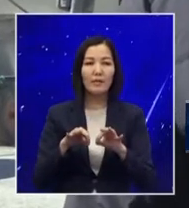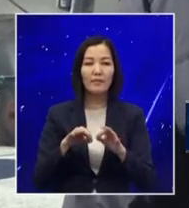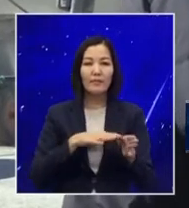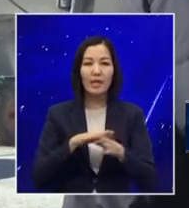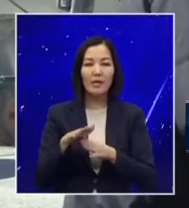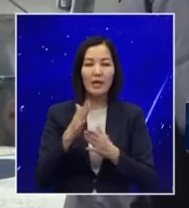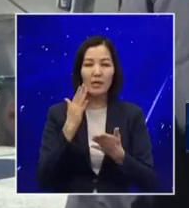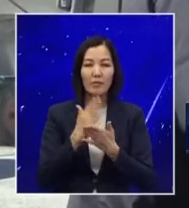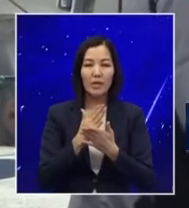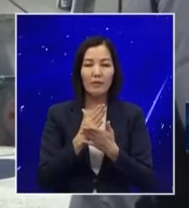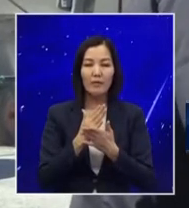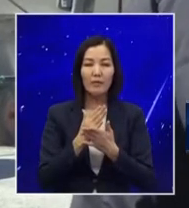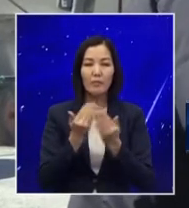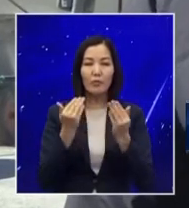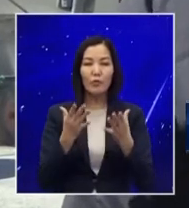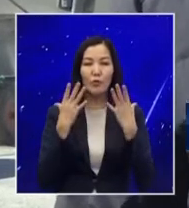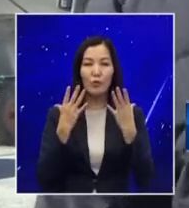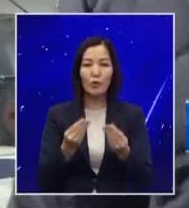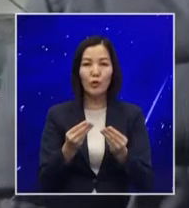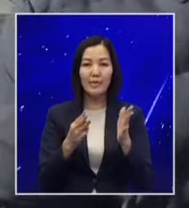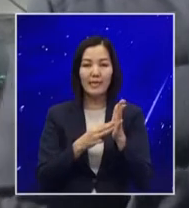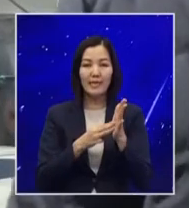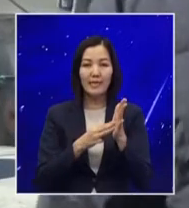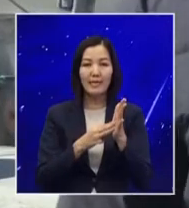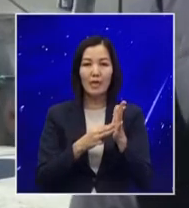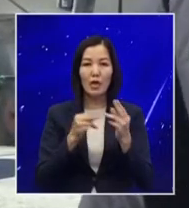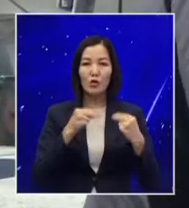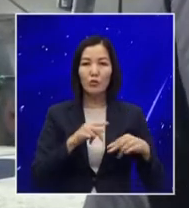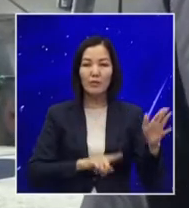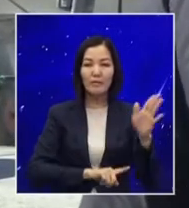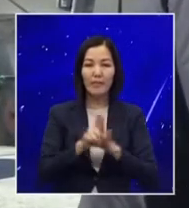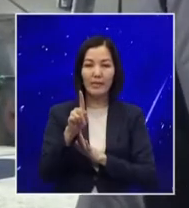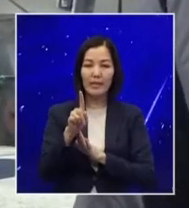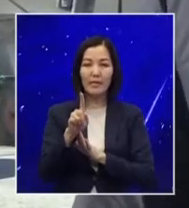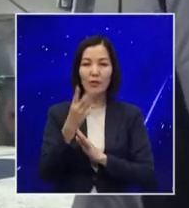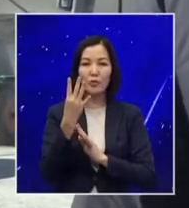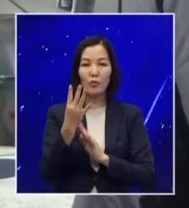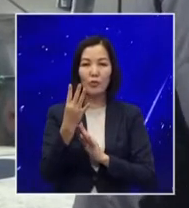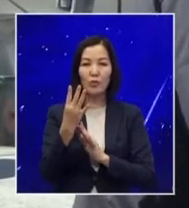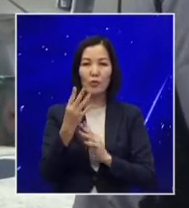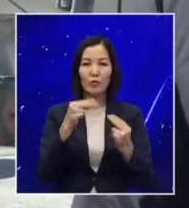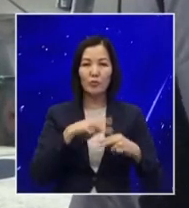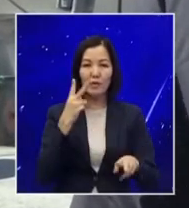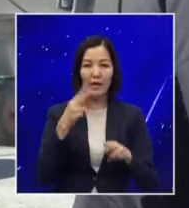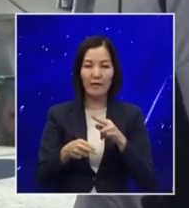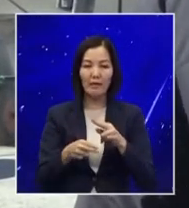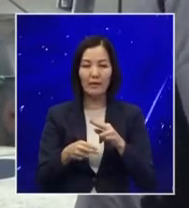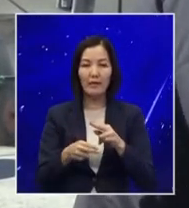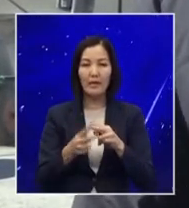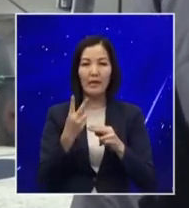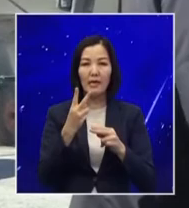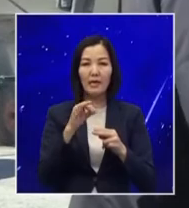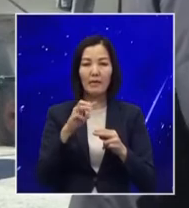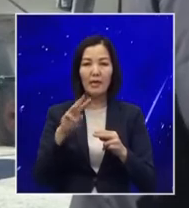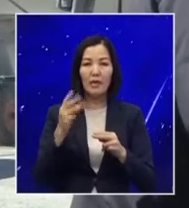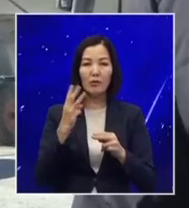атқарылып жатыр. Оның бүгін күнгі 8-і жұмысын бастады, 4-і жұмысын аяқтады. 2 миллиард